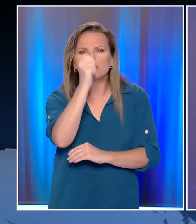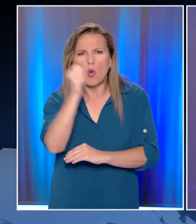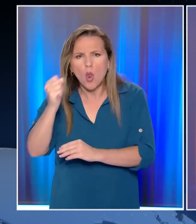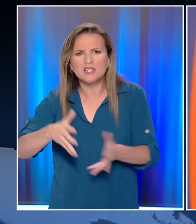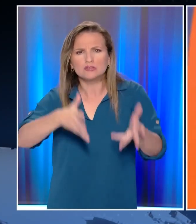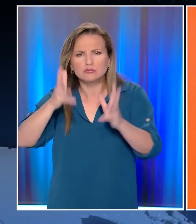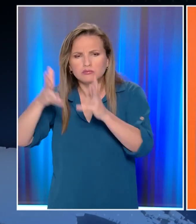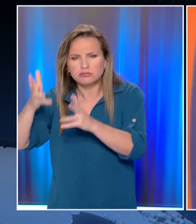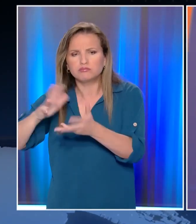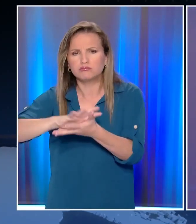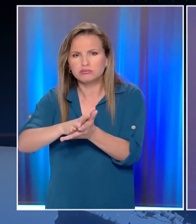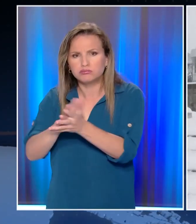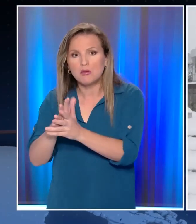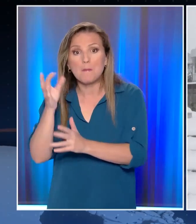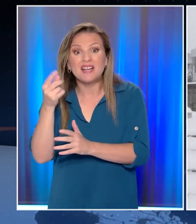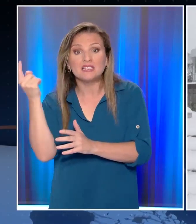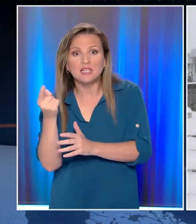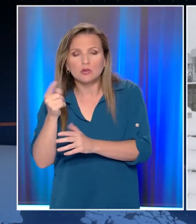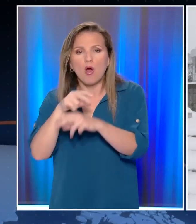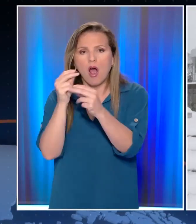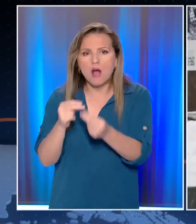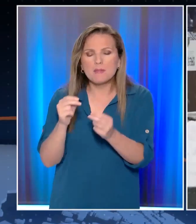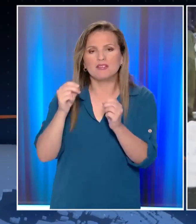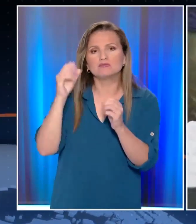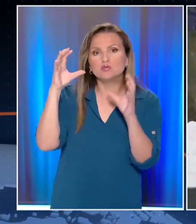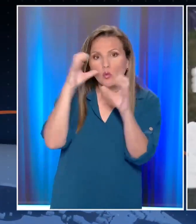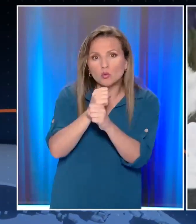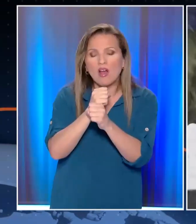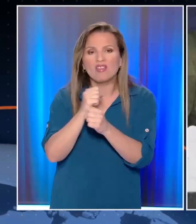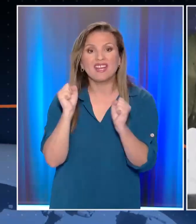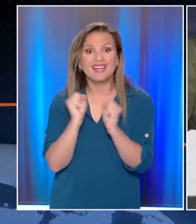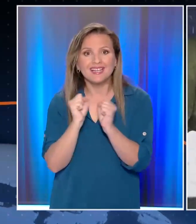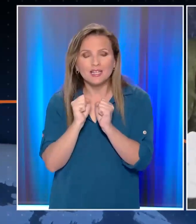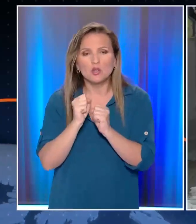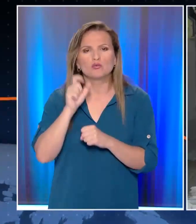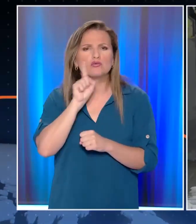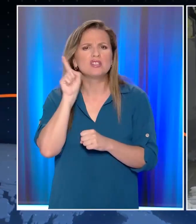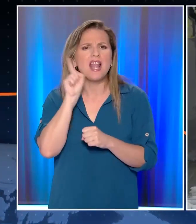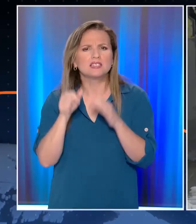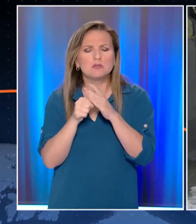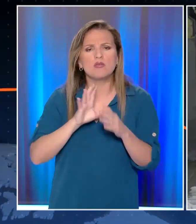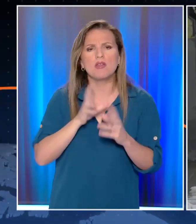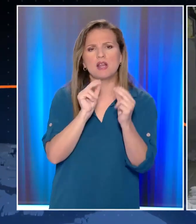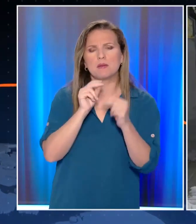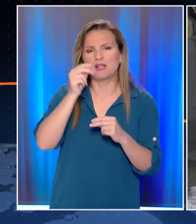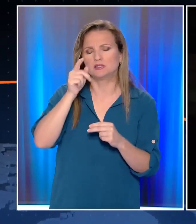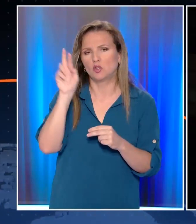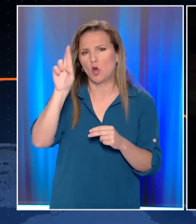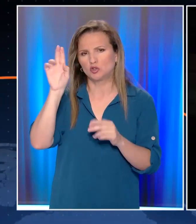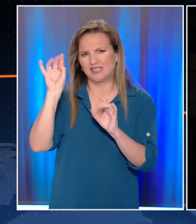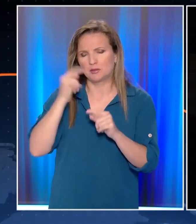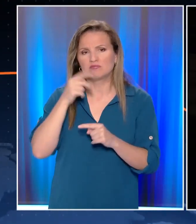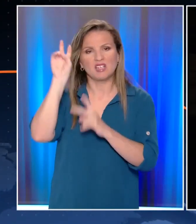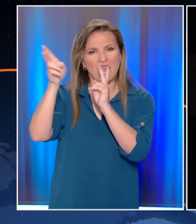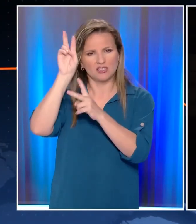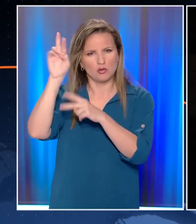από τους ρωσικούς βομβαρδισμούς. Ο Ζελένσκι αρνείται προς το παρόν να καθίσει στο τραπέζι των συνομιλιών, κατηγορώντας τη Ρωσία